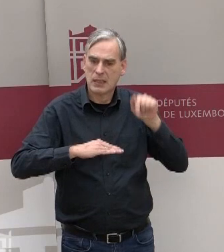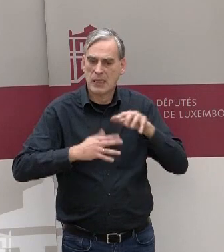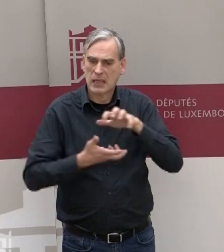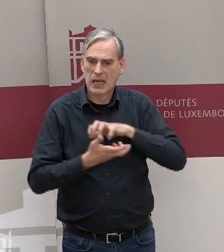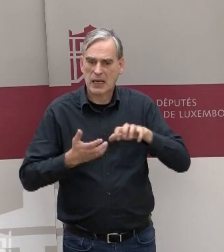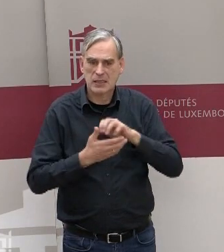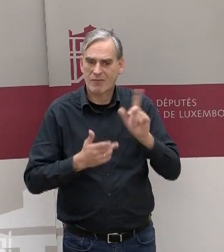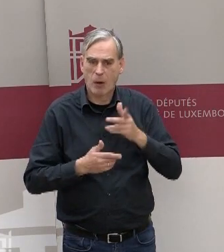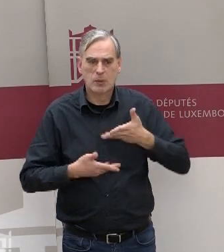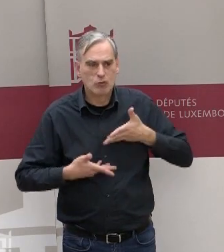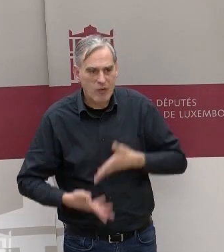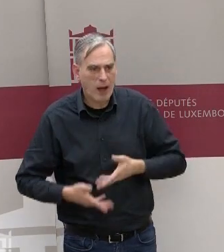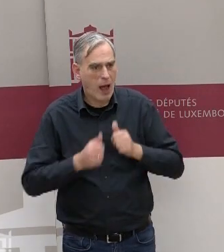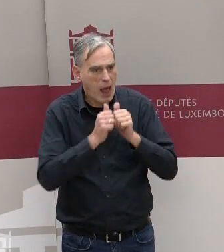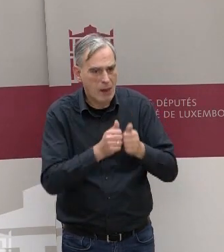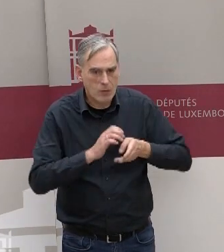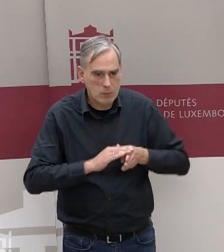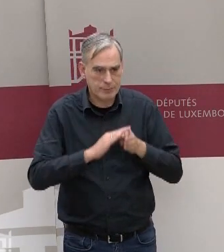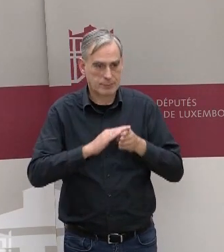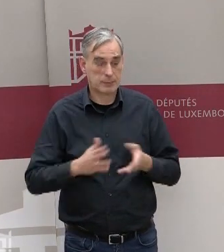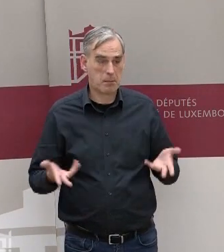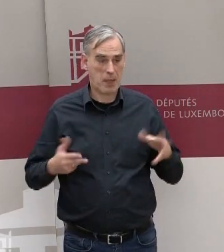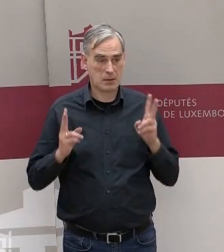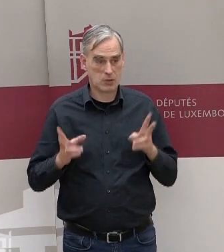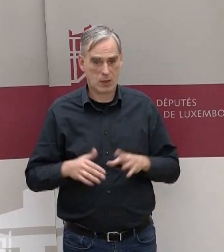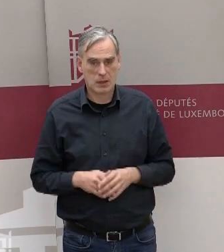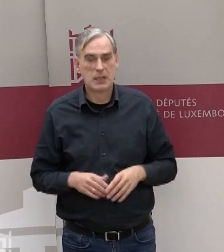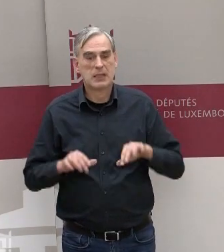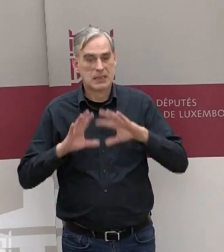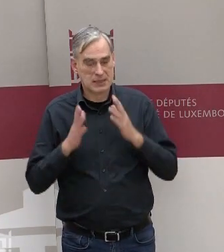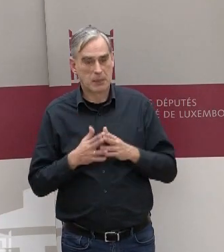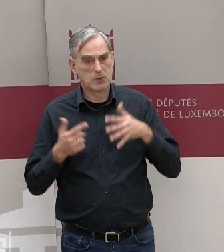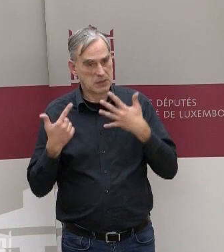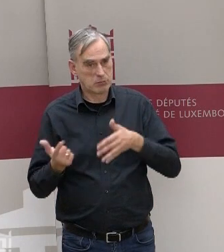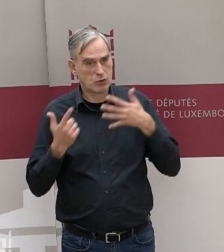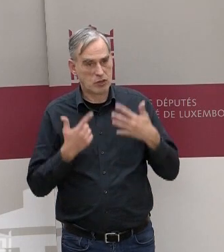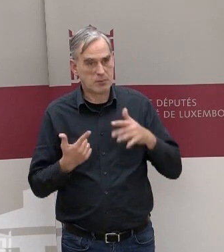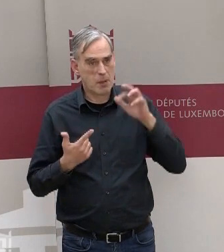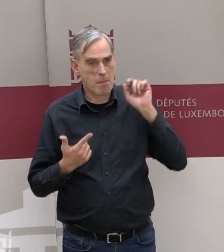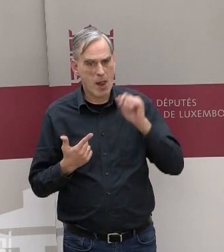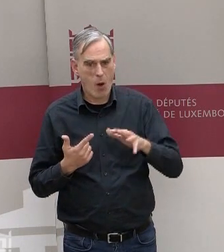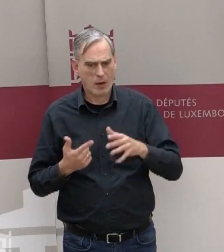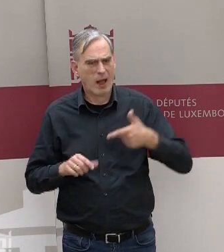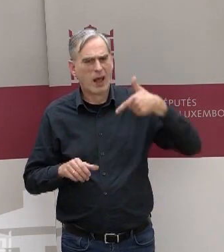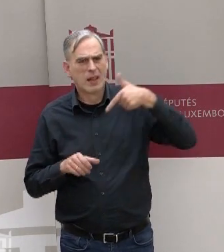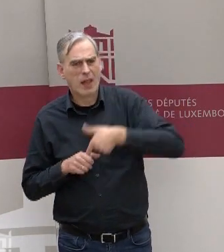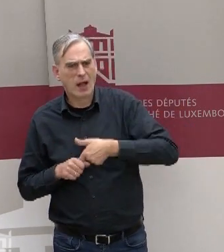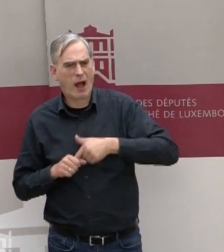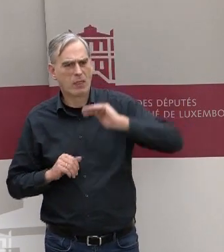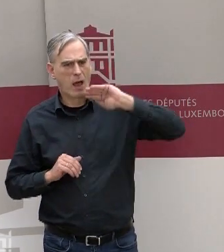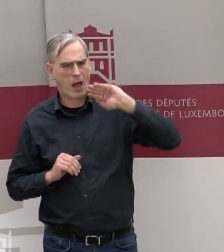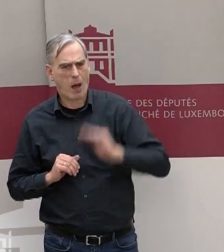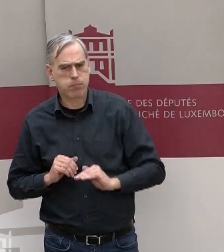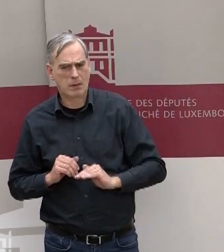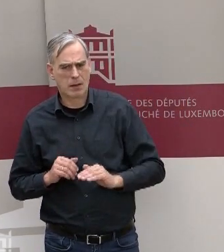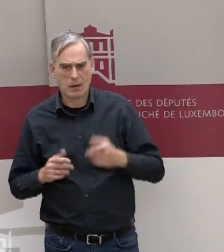aufzusichern. Da schwätzen wir dann noch von 77 Millionen für einen Tankrabatt, gegen den wir Piraten von Anfang an waren. Wir hatten uns auch gesagt,